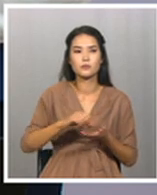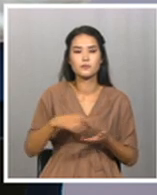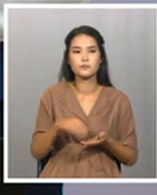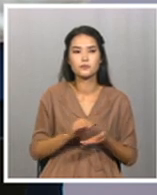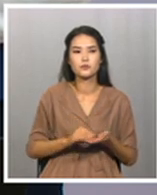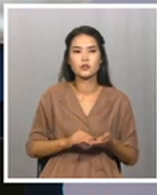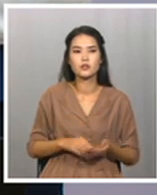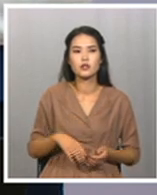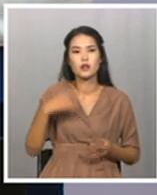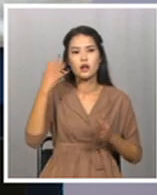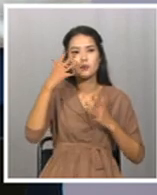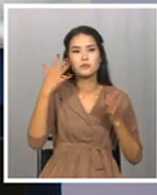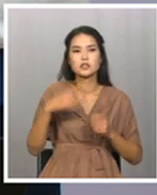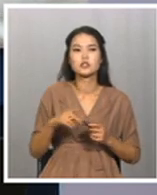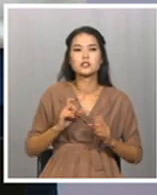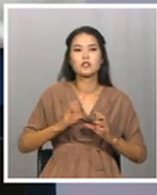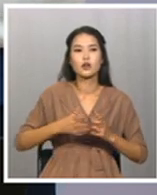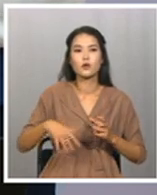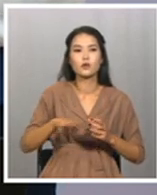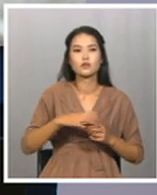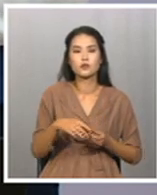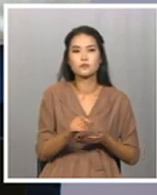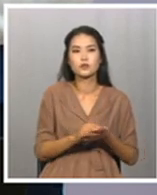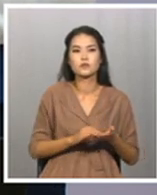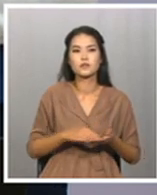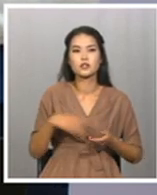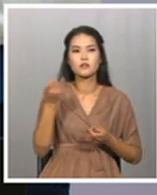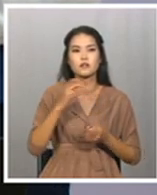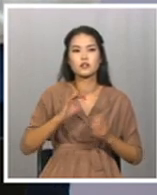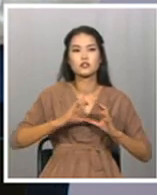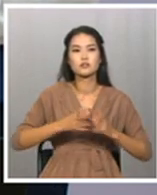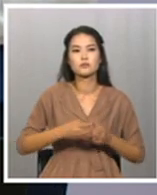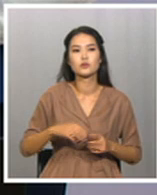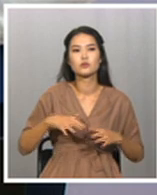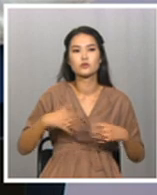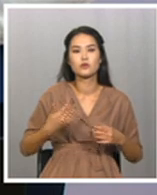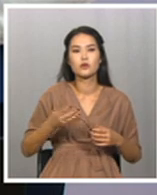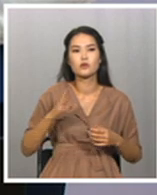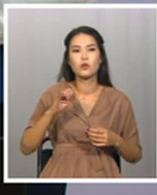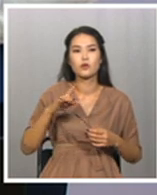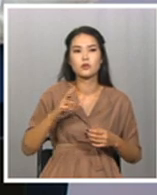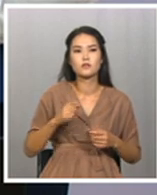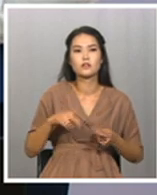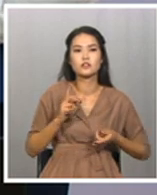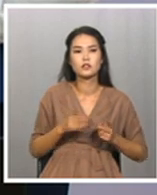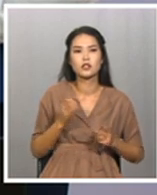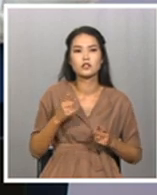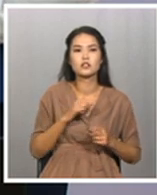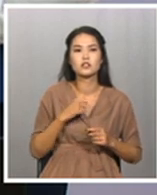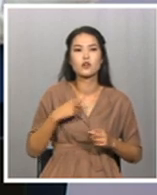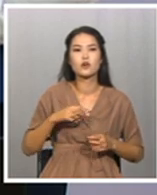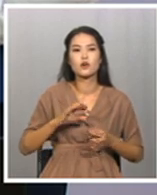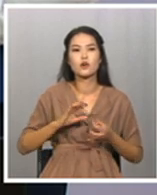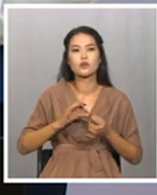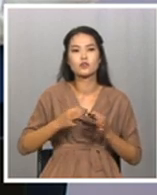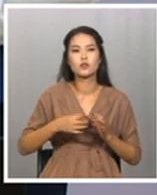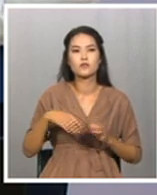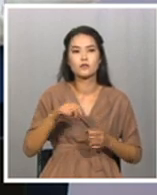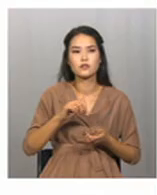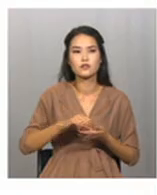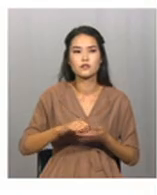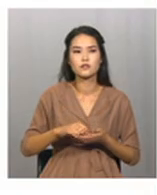романе. Мысль народная в произведении «Война и мир» Толстого действительно одна из основных тем